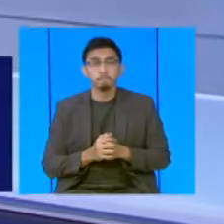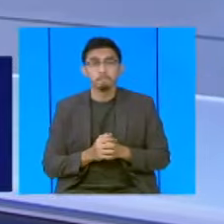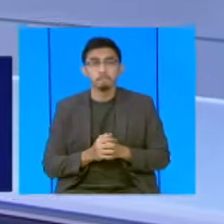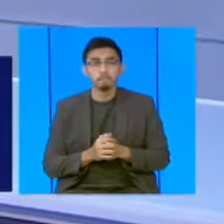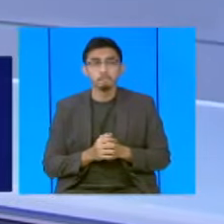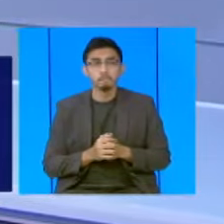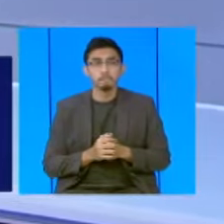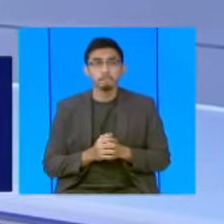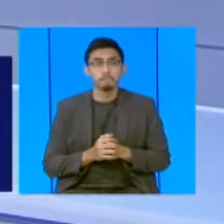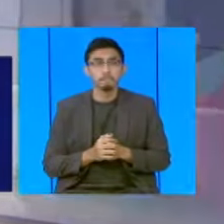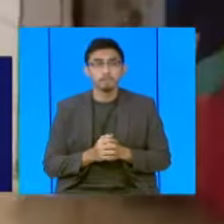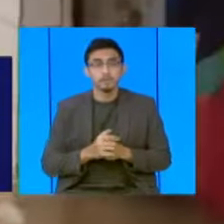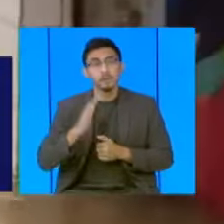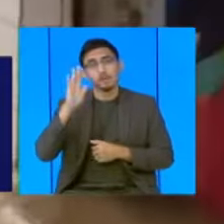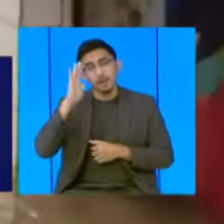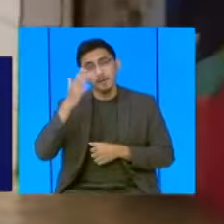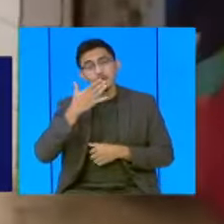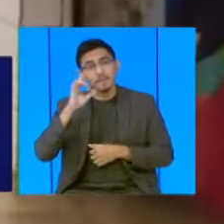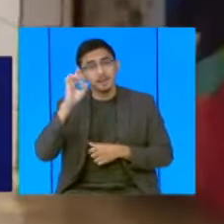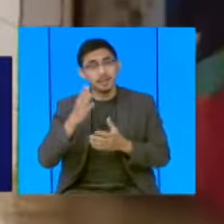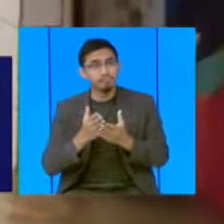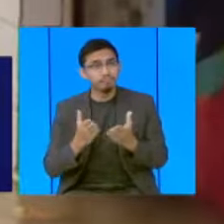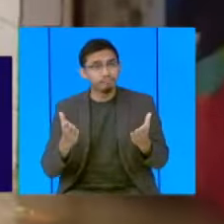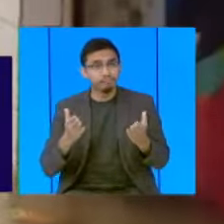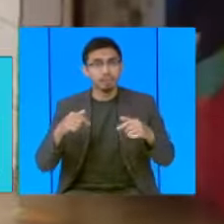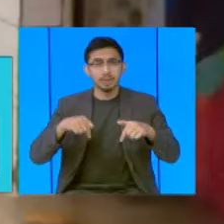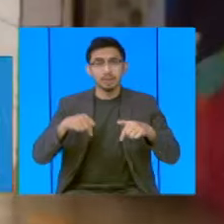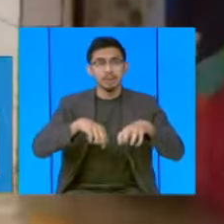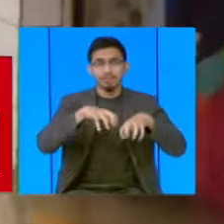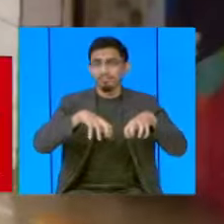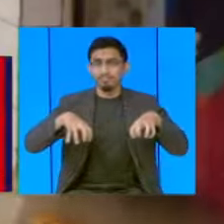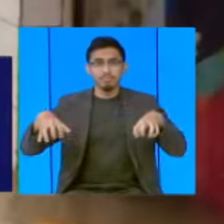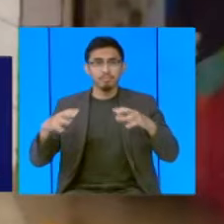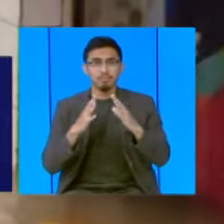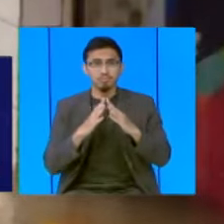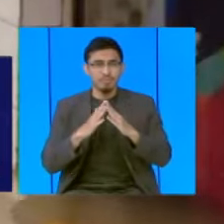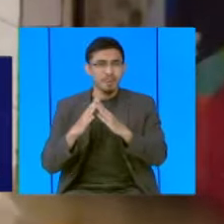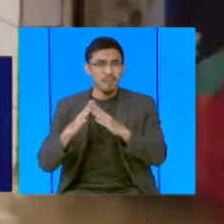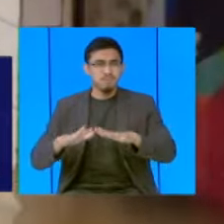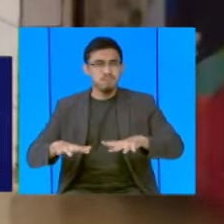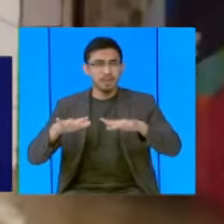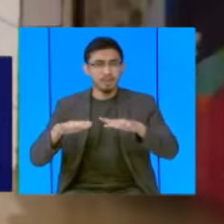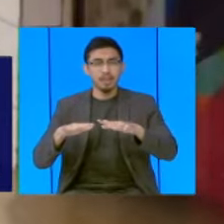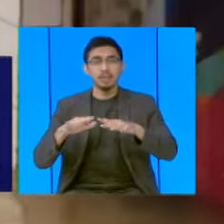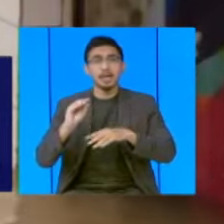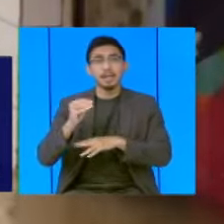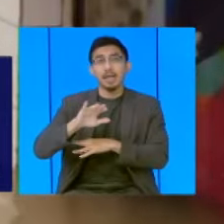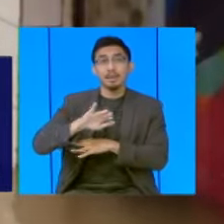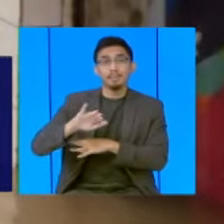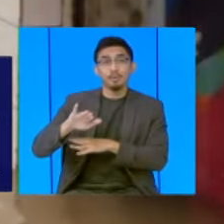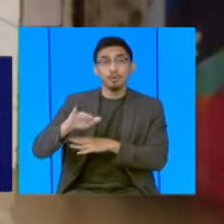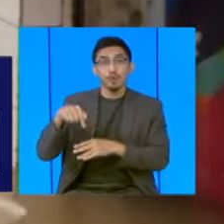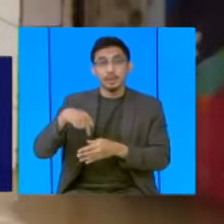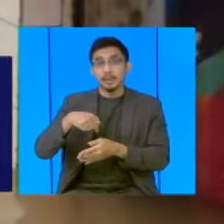Ya, memang hingga saat ini banjir masih merendam sejumlah pemukiman warga di kawasan Kebonpala, Jakarta Timur. Saat ini kami berada di titik